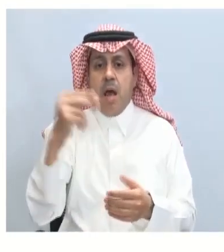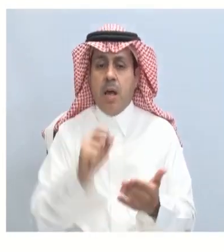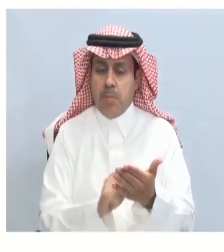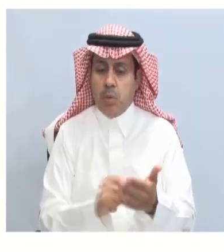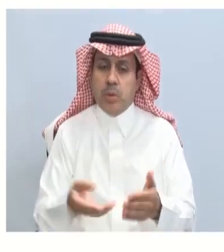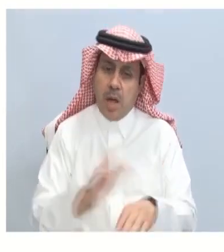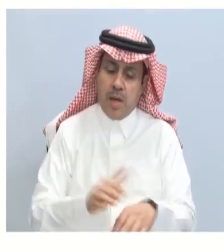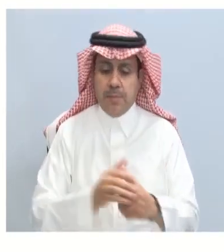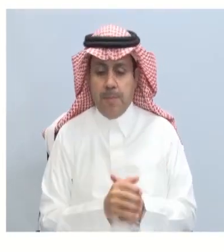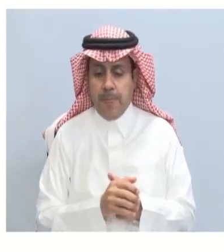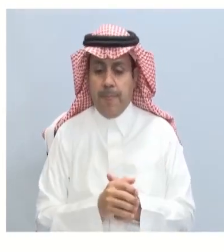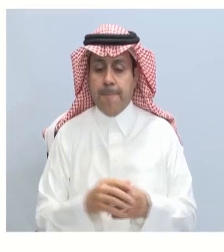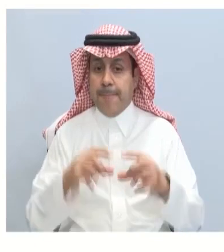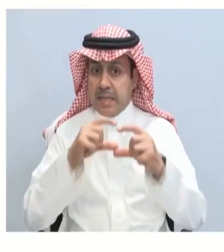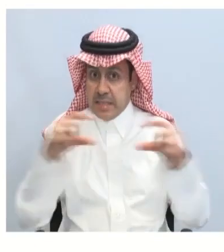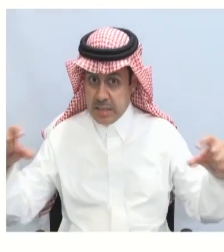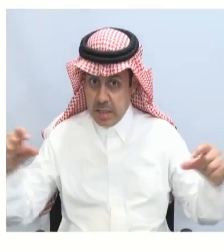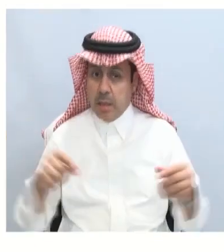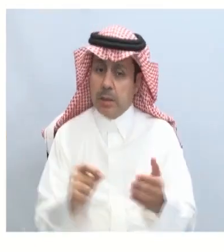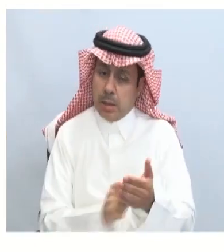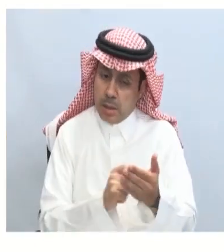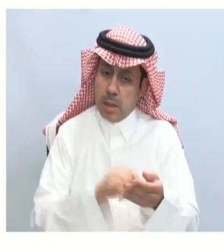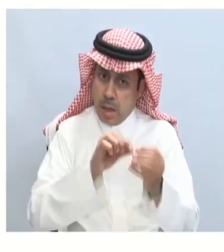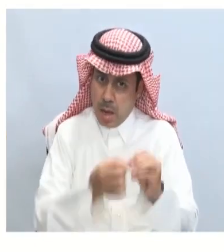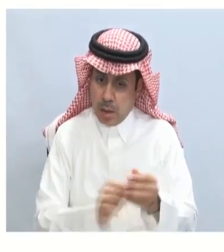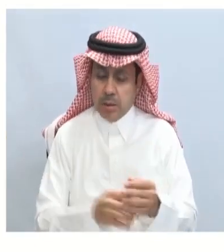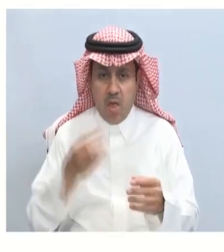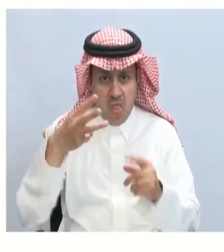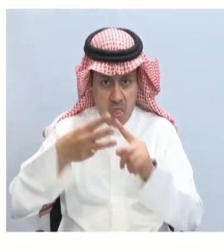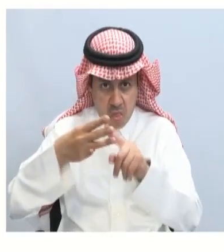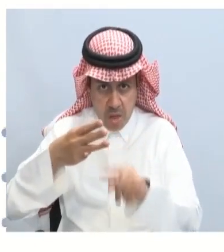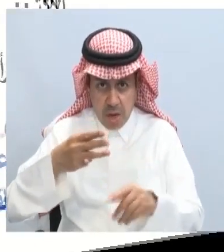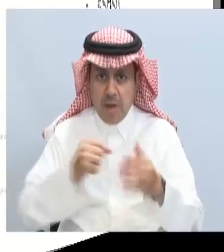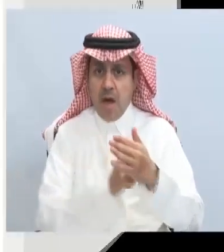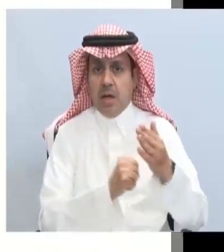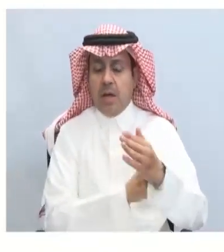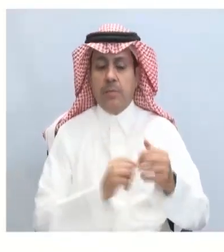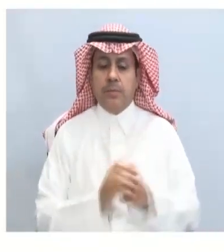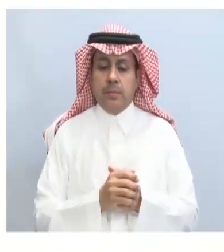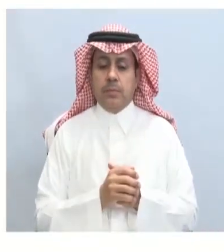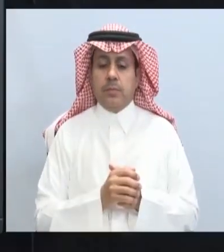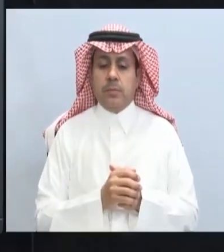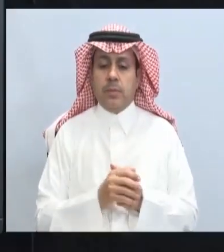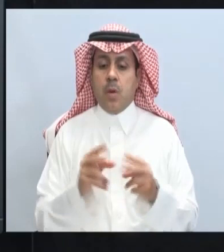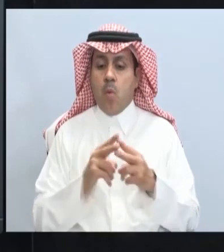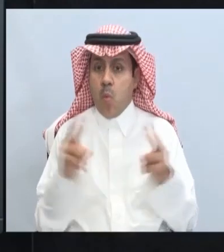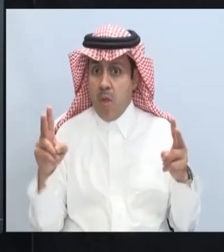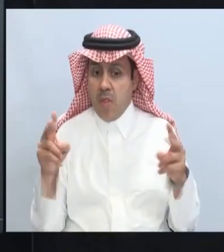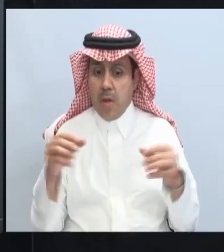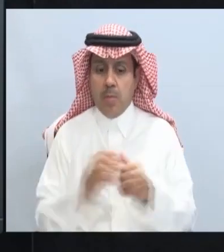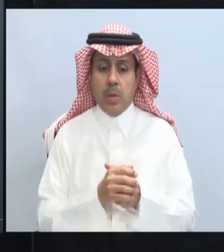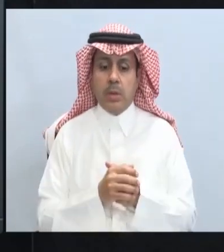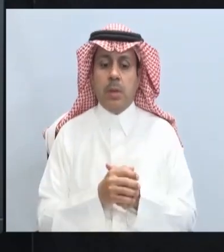ثم ايضا صيغه العقد هذه اركان لا بد من توفرها في البيع ناتي الى سؤال اخر هنا